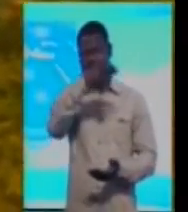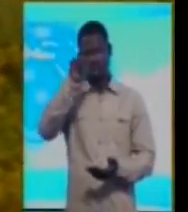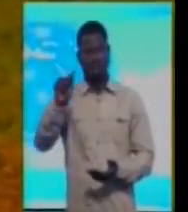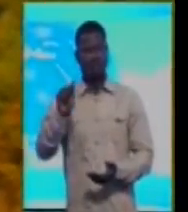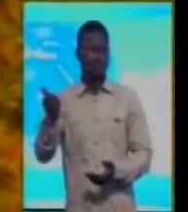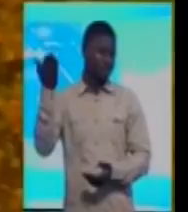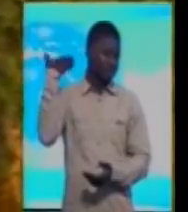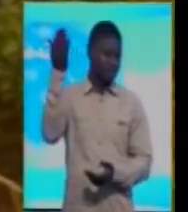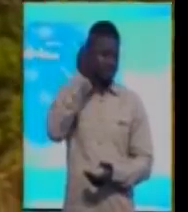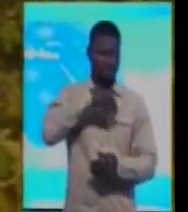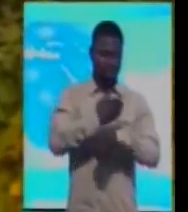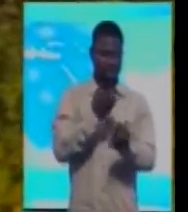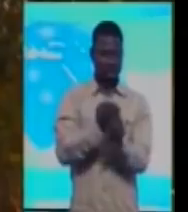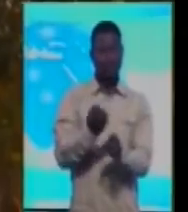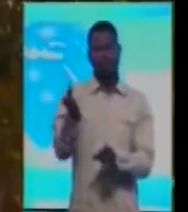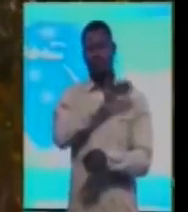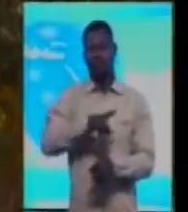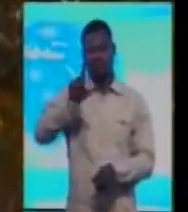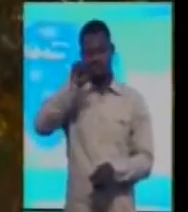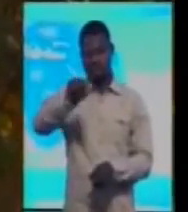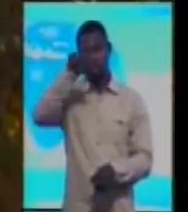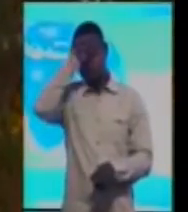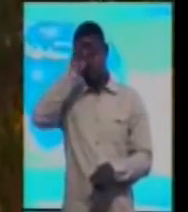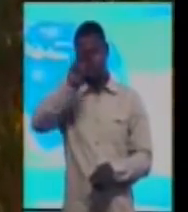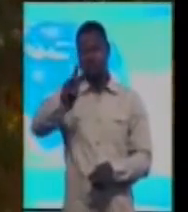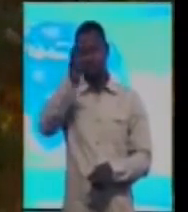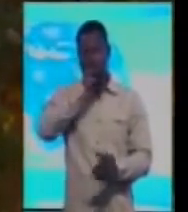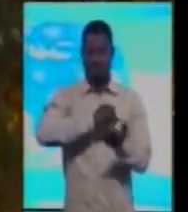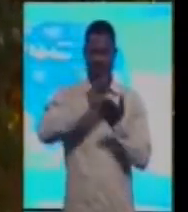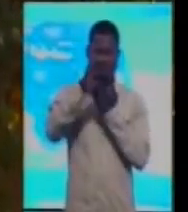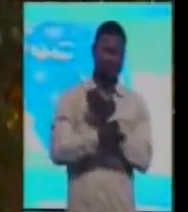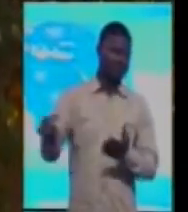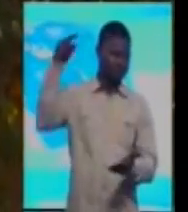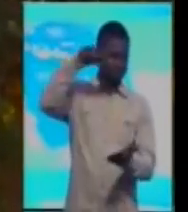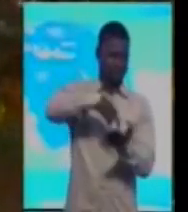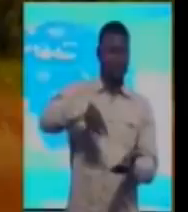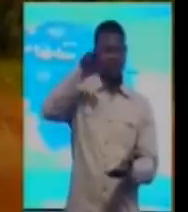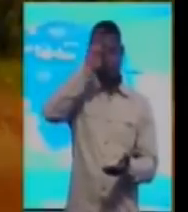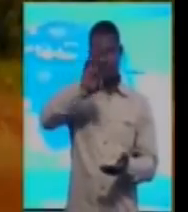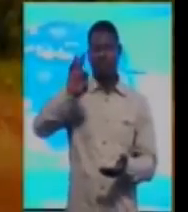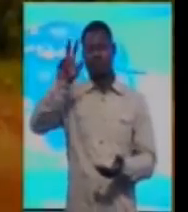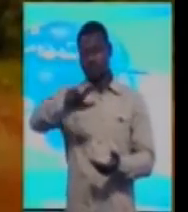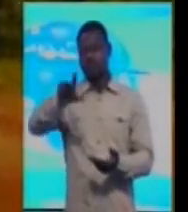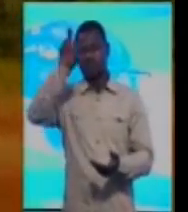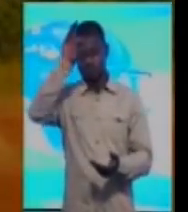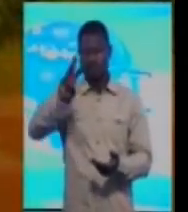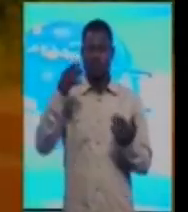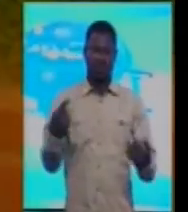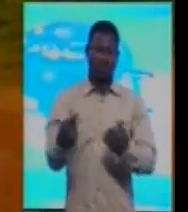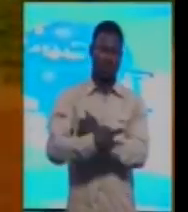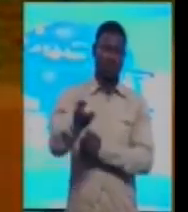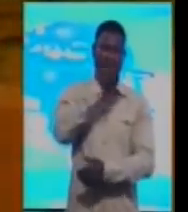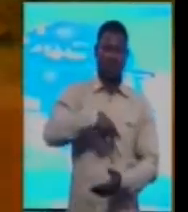central a été créée le 26 octobre 1936. Aujourd'hui, elle ne totalise que 2870